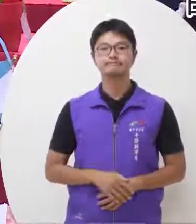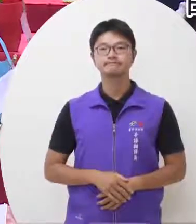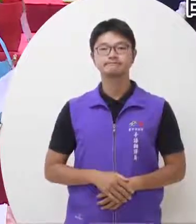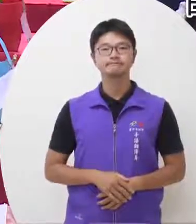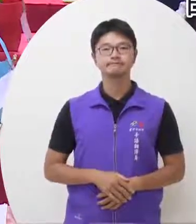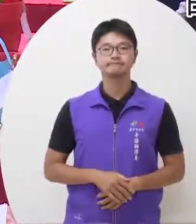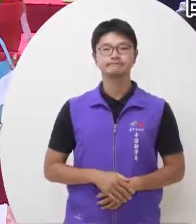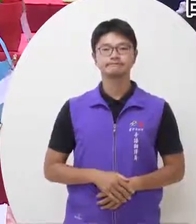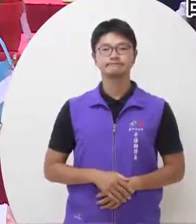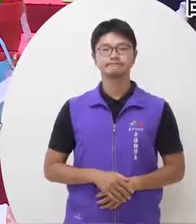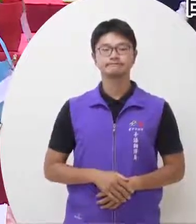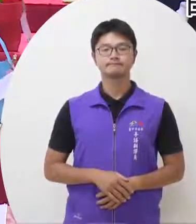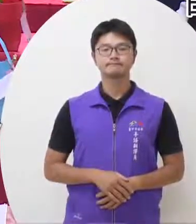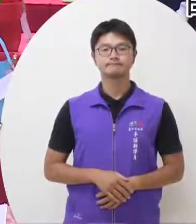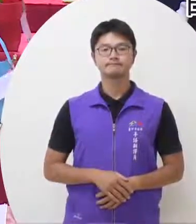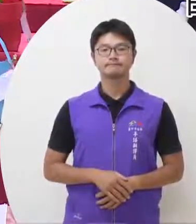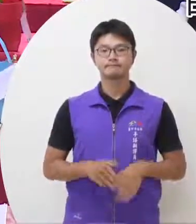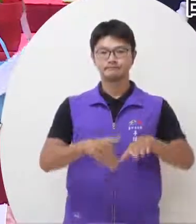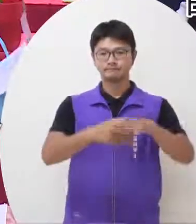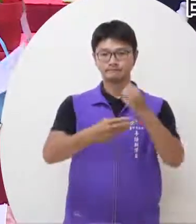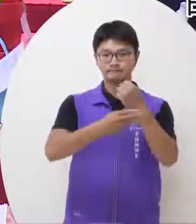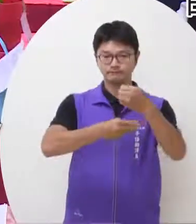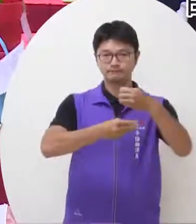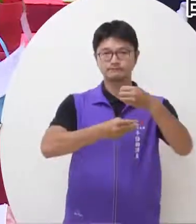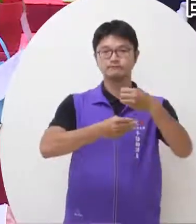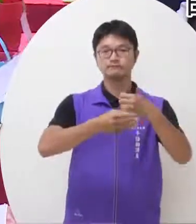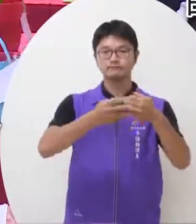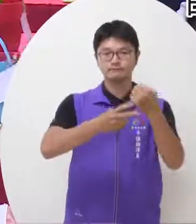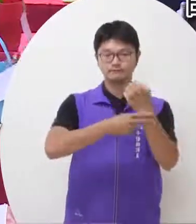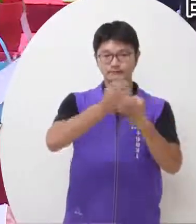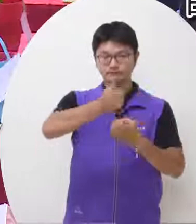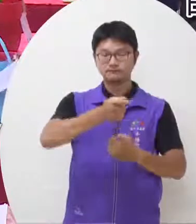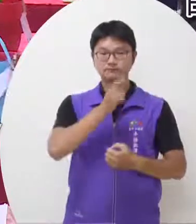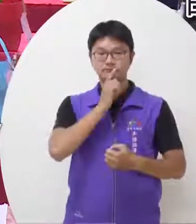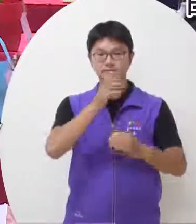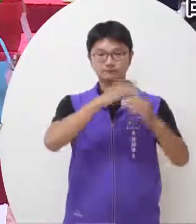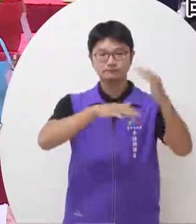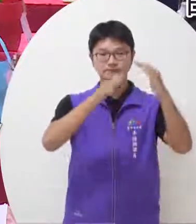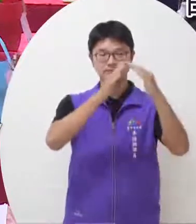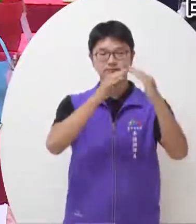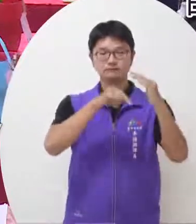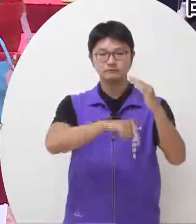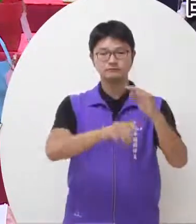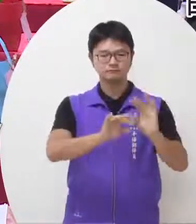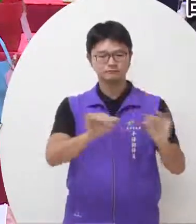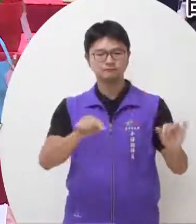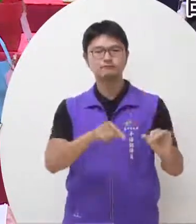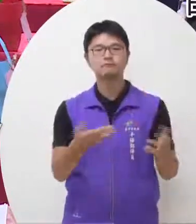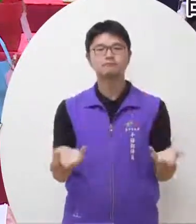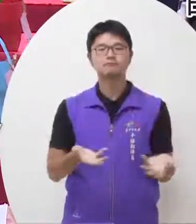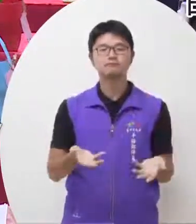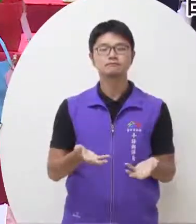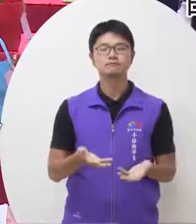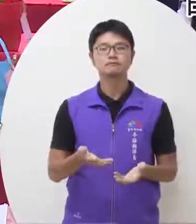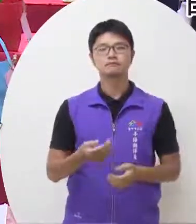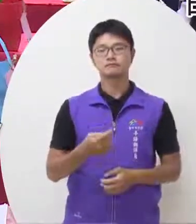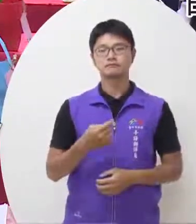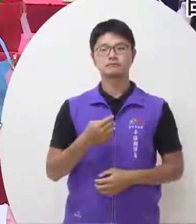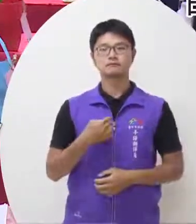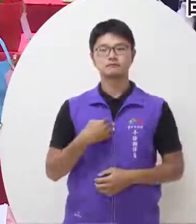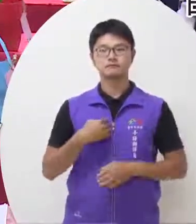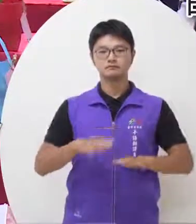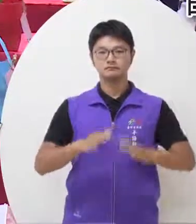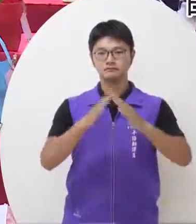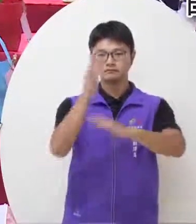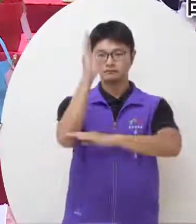这个文昌里长那有提到这个学校推说地的部分，那因为在我们市